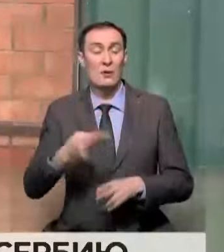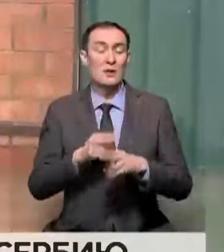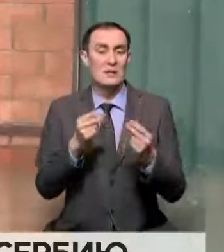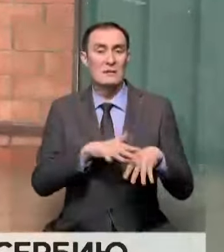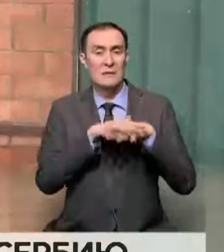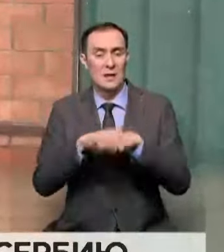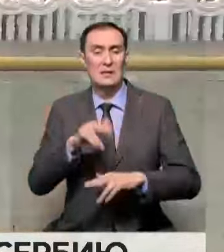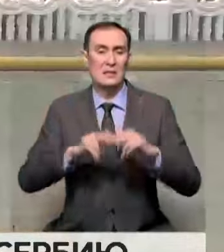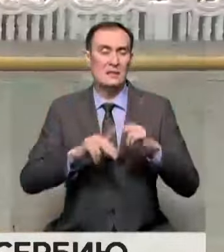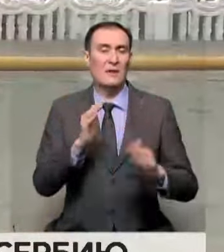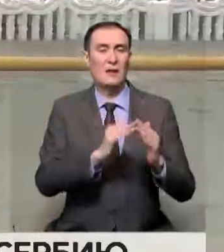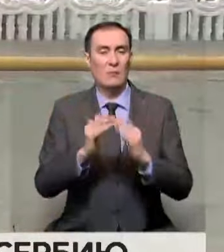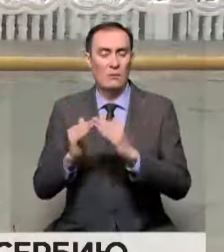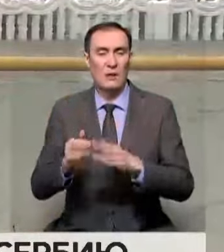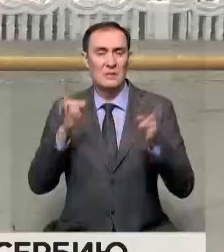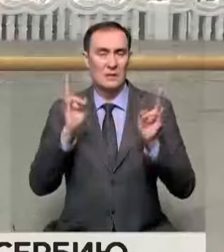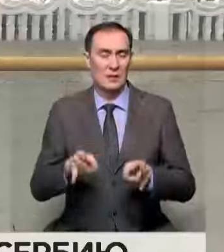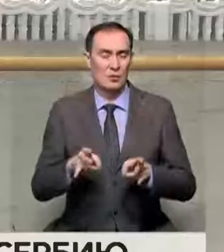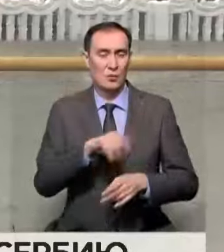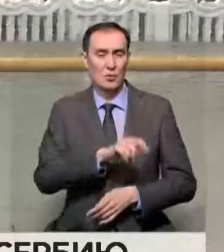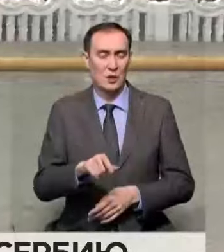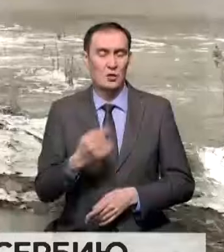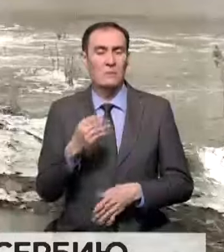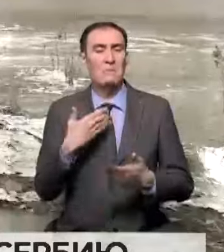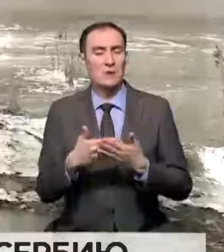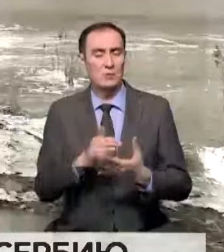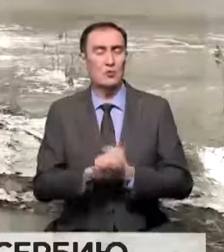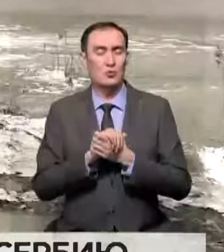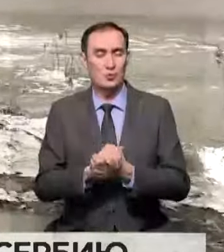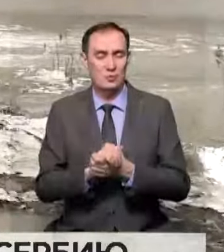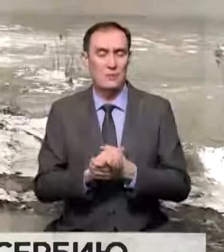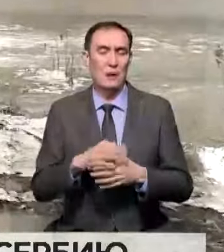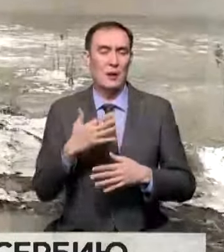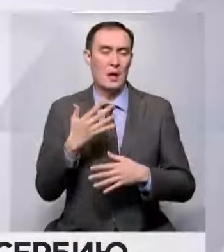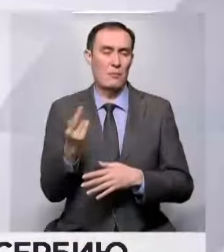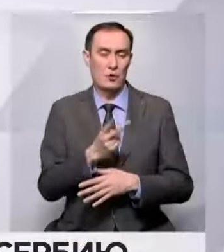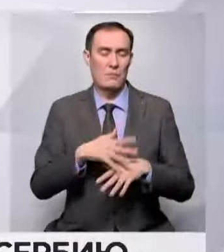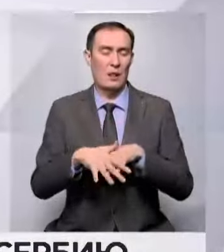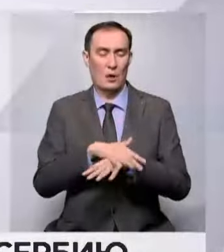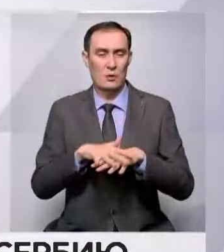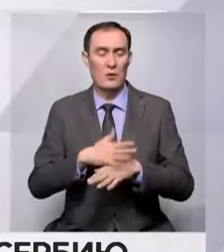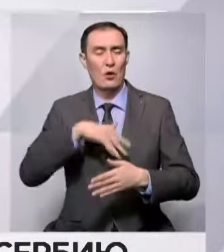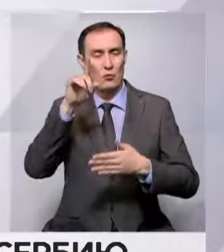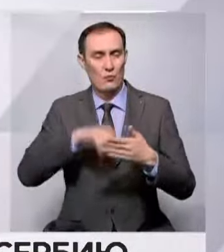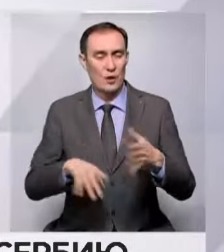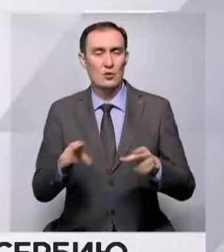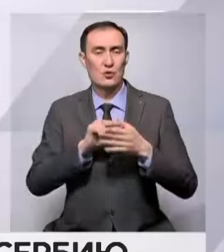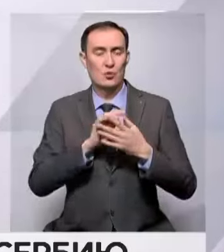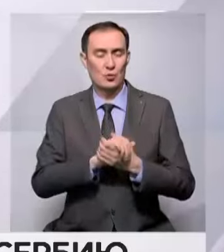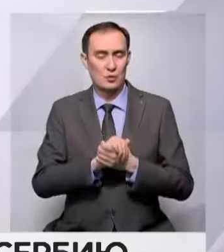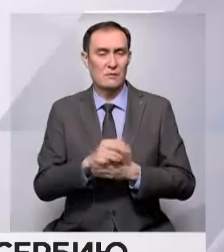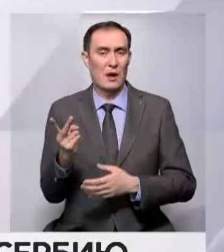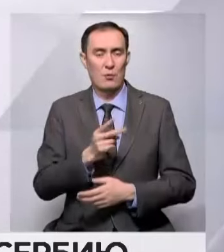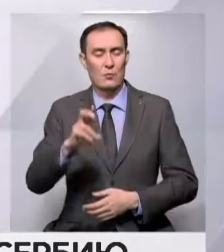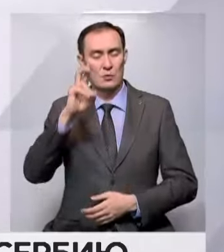средства пошли на строительство домов для пострадавших. Еще один пример дружбы между народами. Уверен, что сотрудничество между